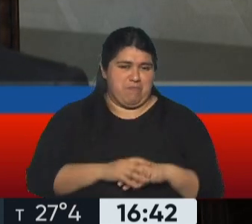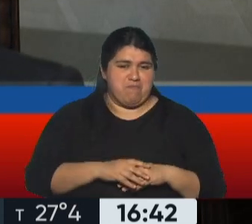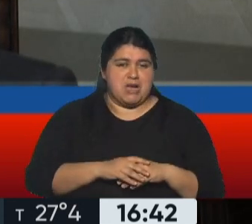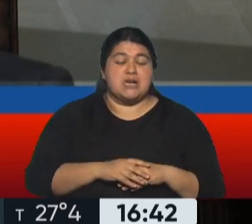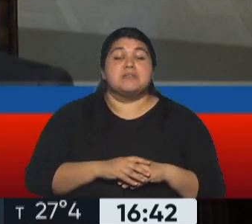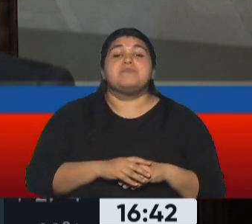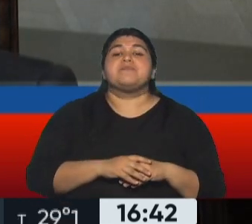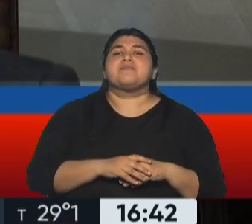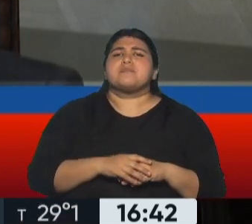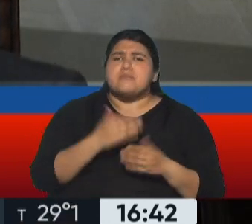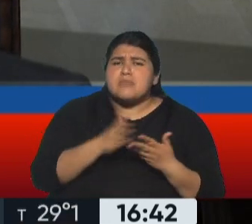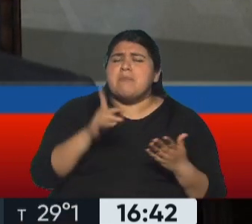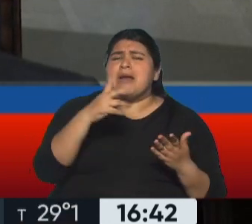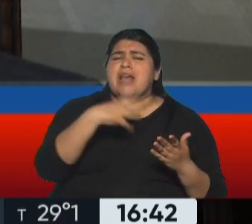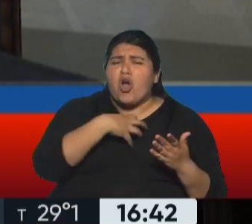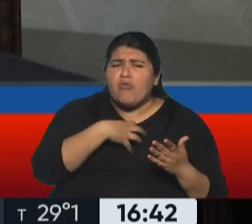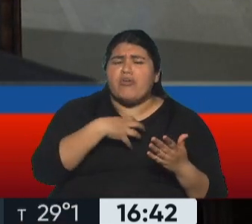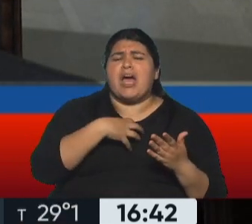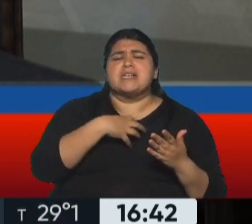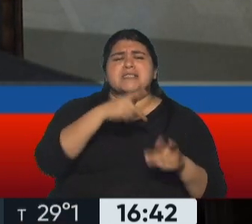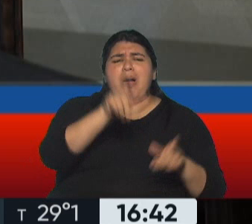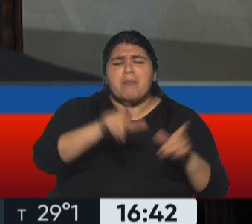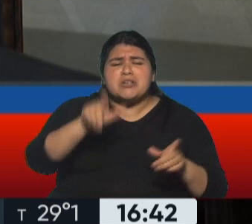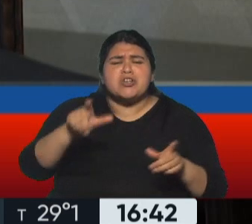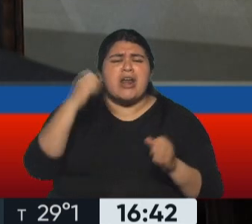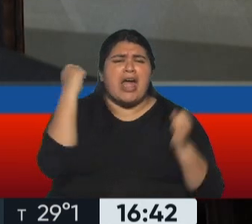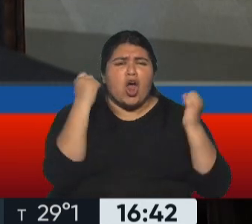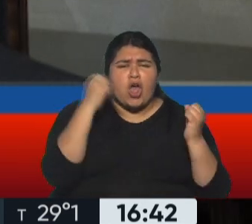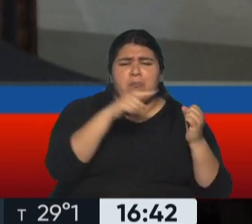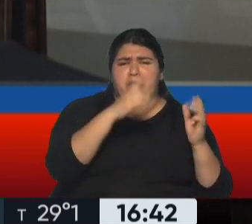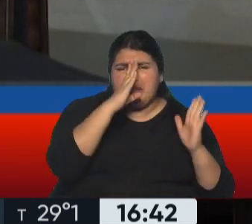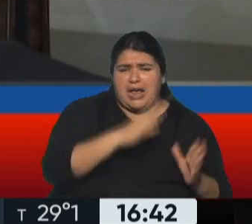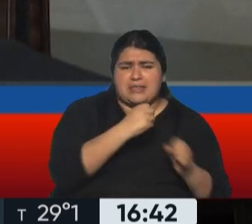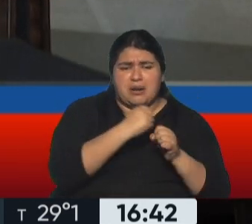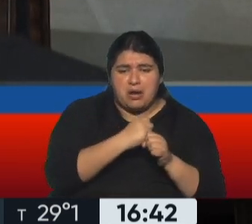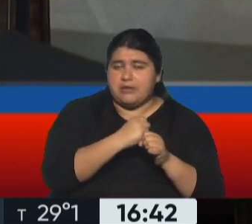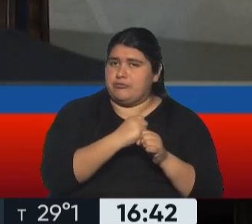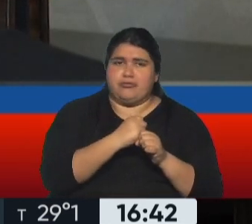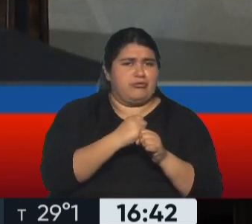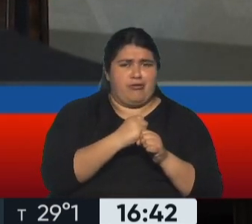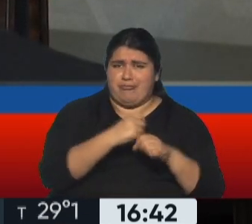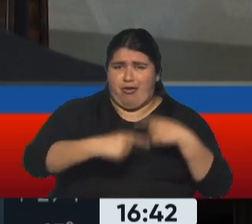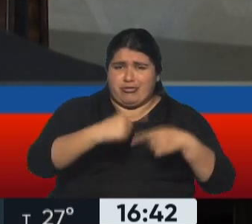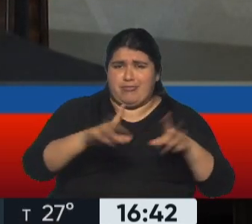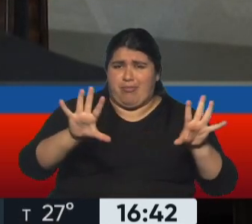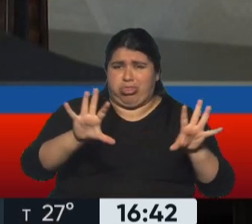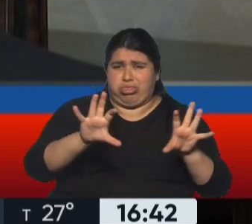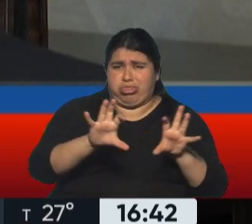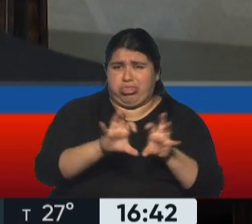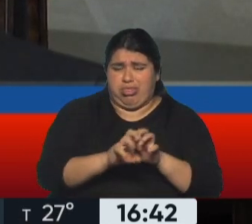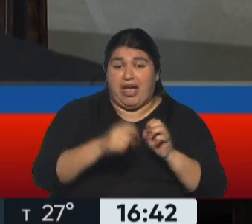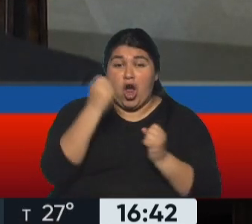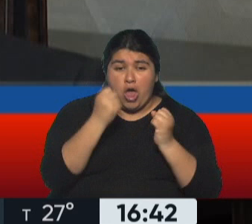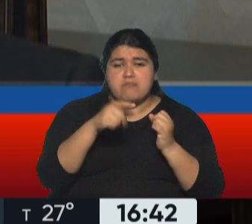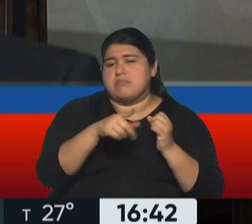la confiance entre tous les opérateurs économiques au niveau national ne cesse de se dégrader. Et malheureusement, nous